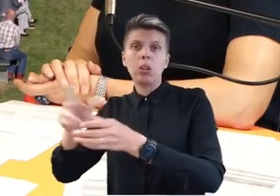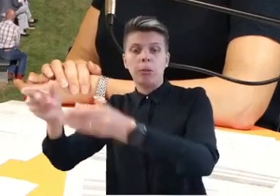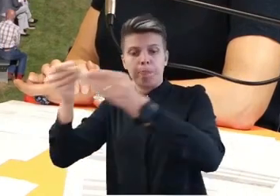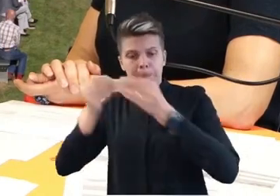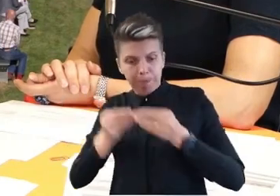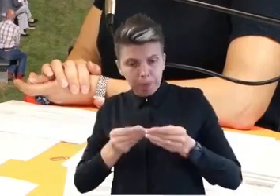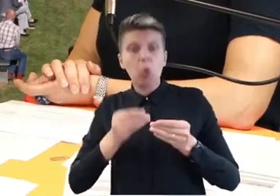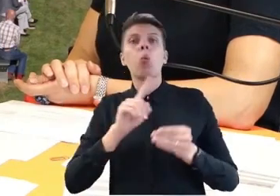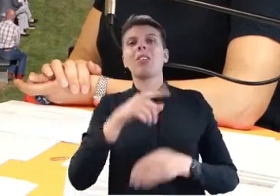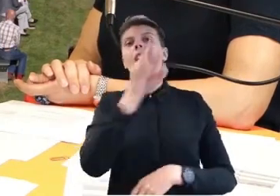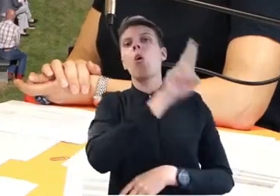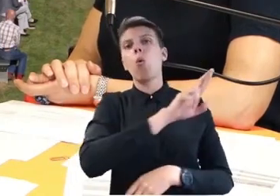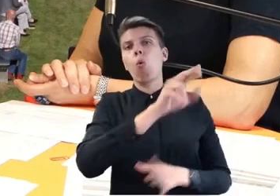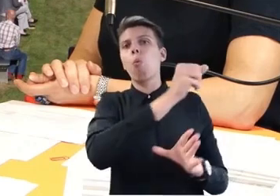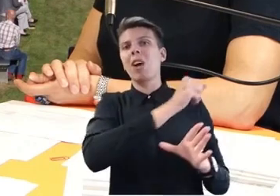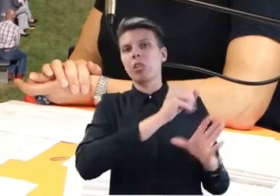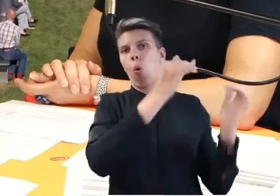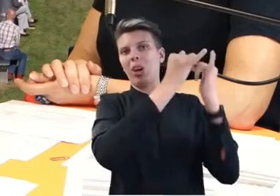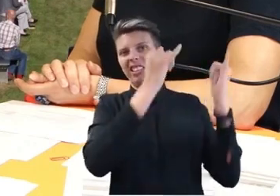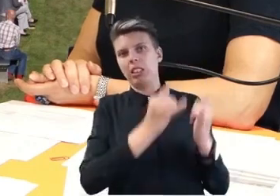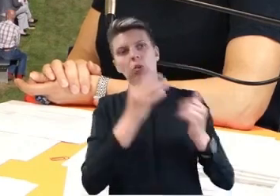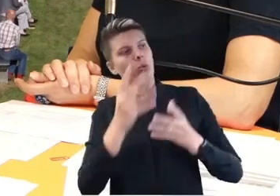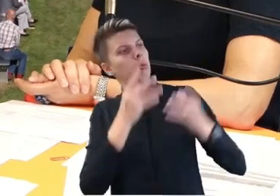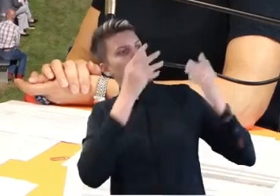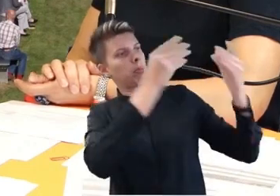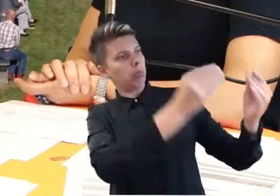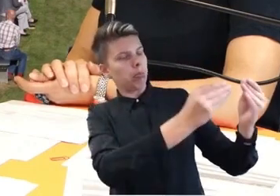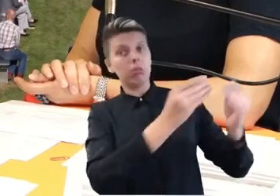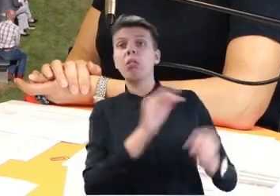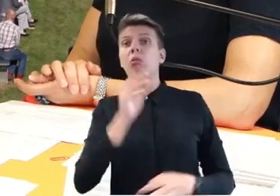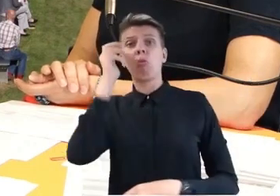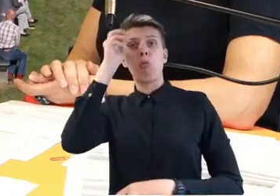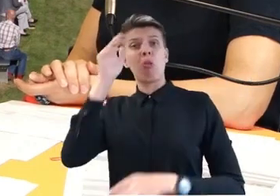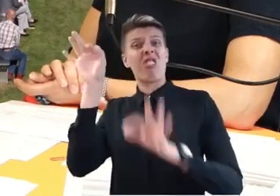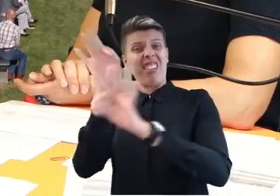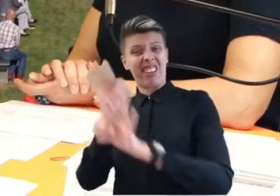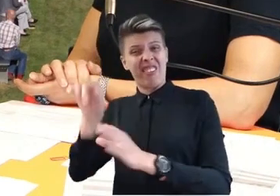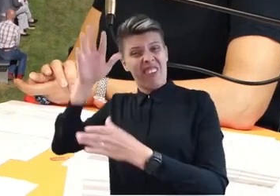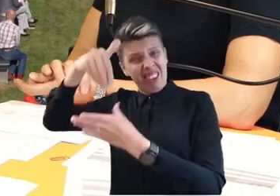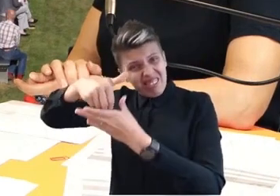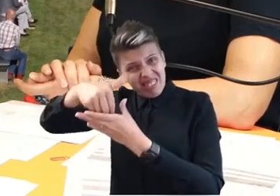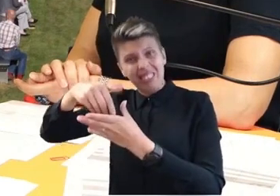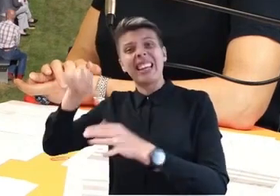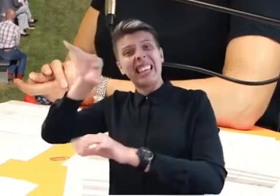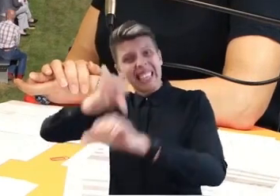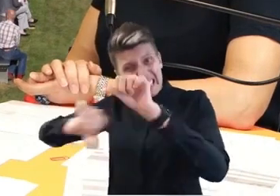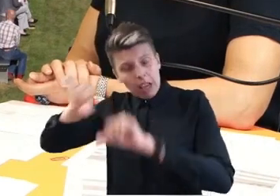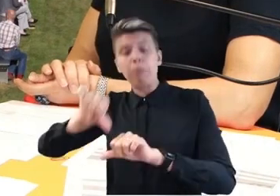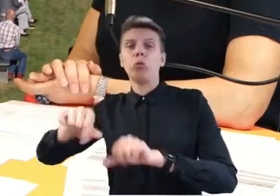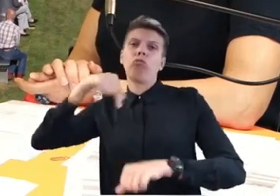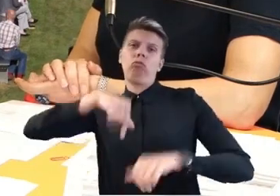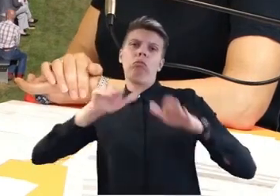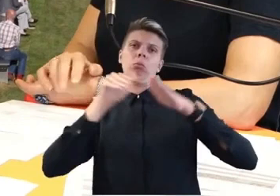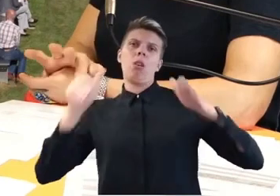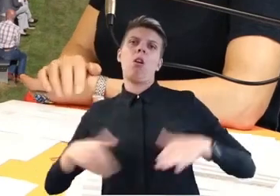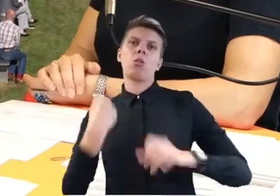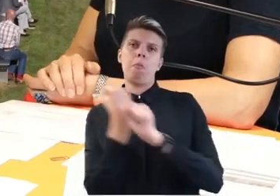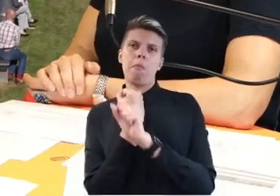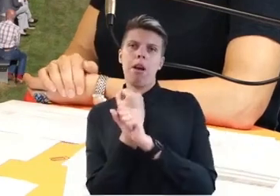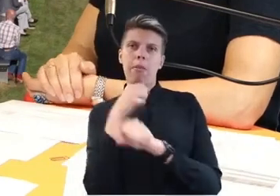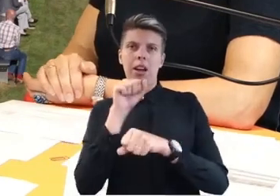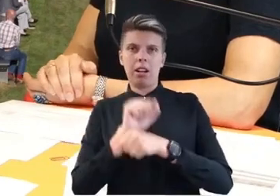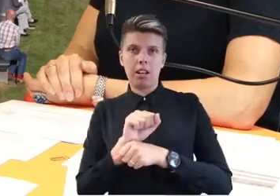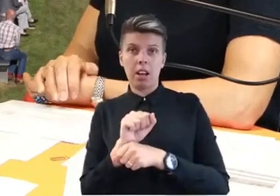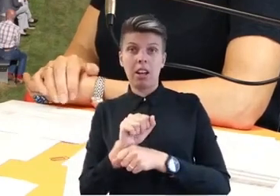robert koch institut es ist eigentlich chemischen sache bearbeiten ist die kollegen bei uns hier im hause oder bei einer